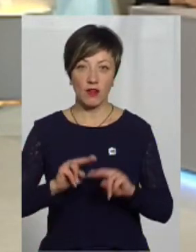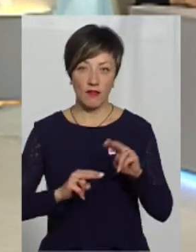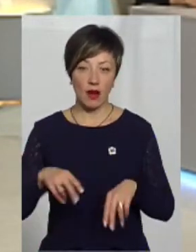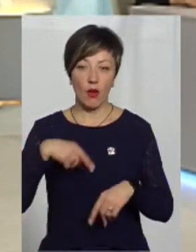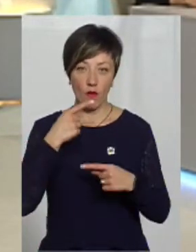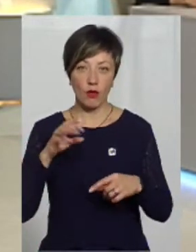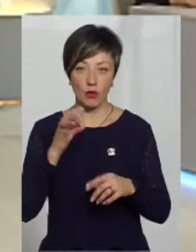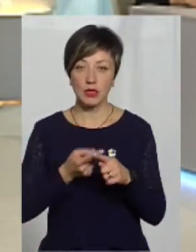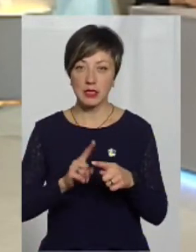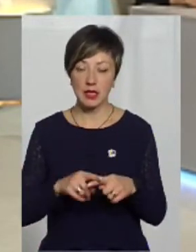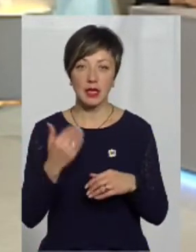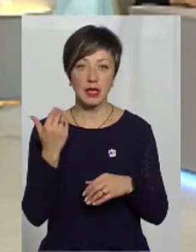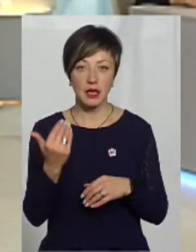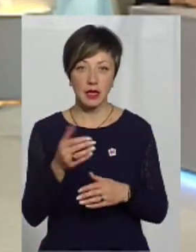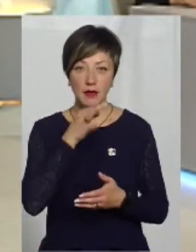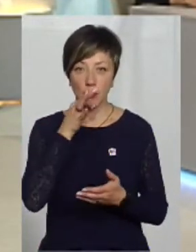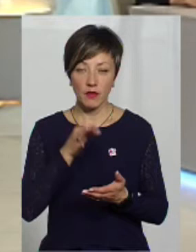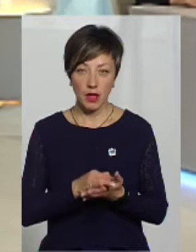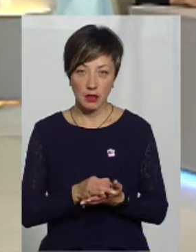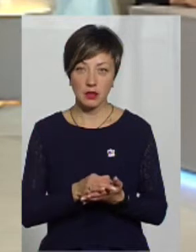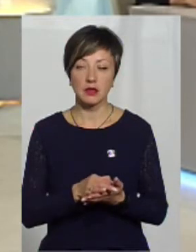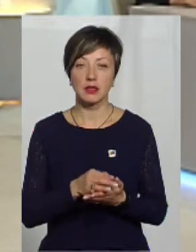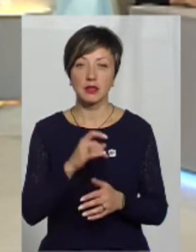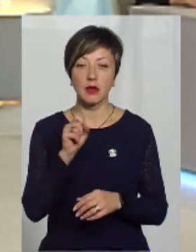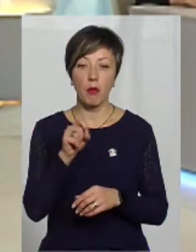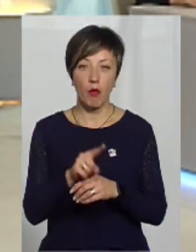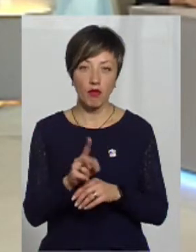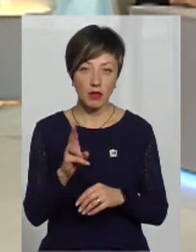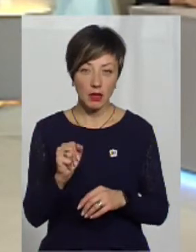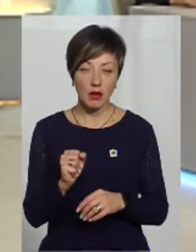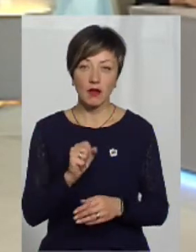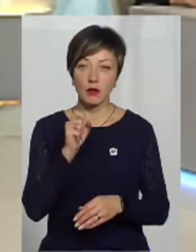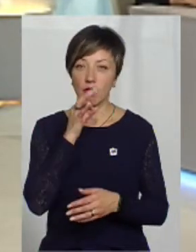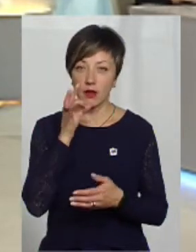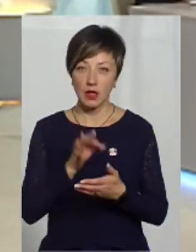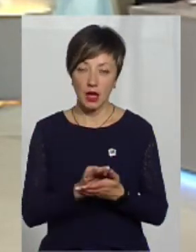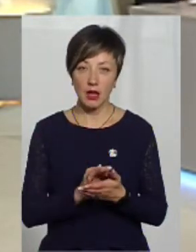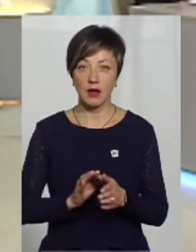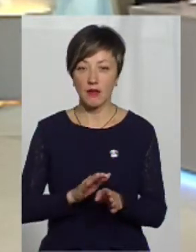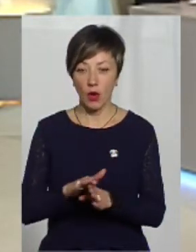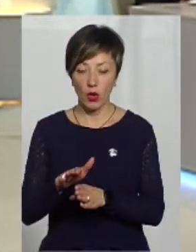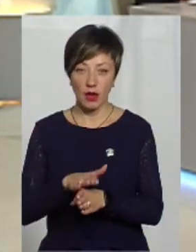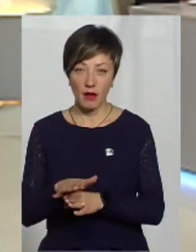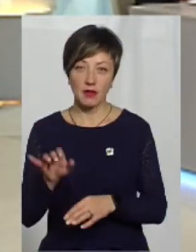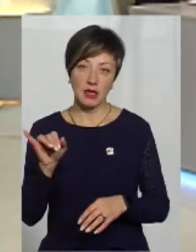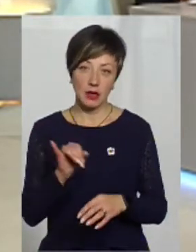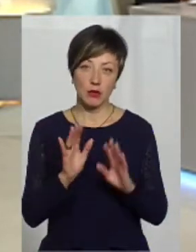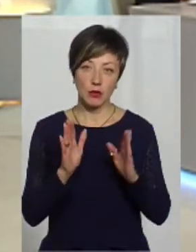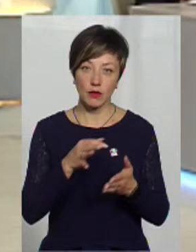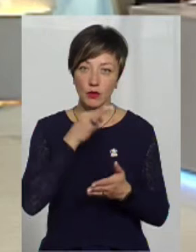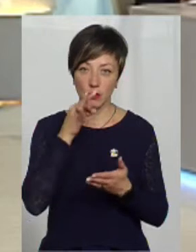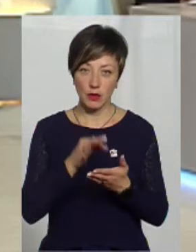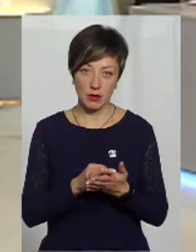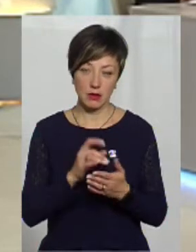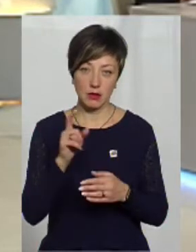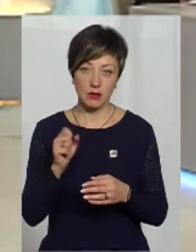власне кажучи, ще раз, це їхня відповідальність. Відповідальність замовника, відповідальність підрядчика. І вони будуть